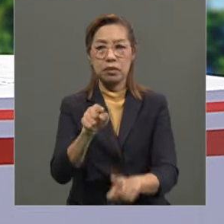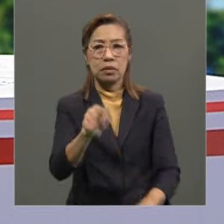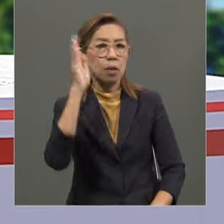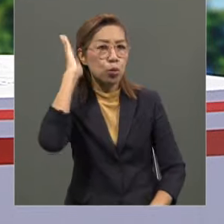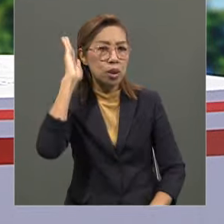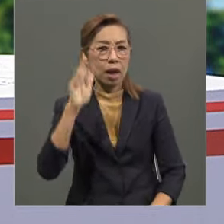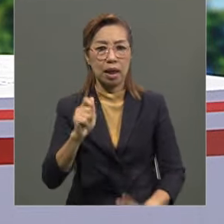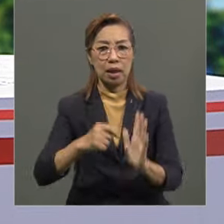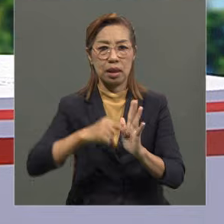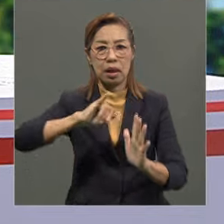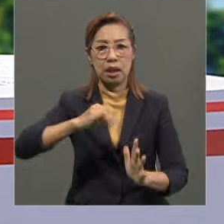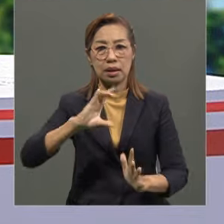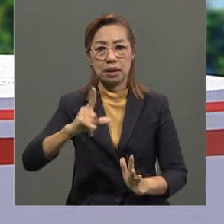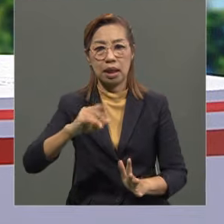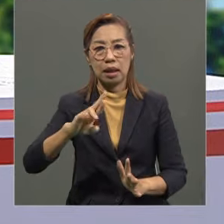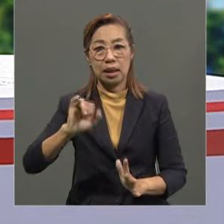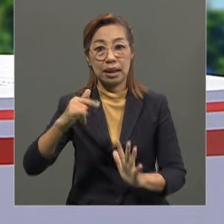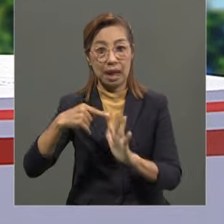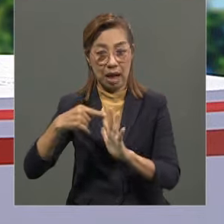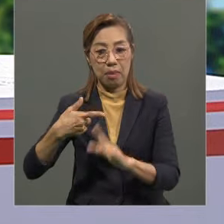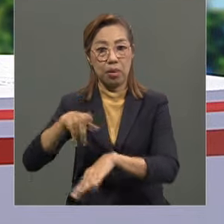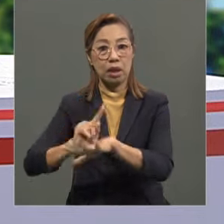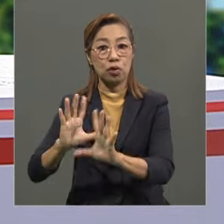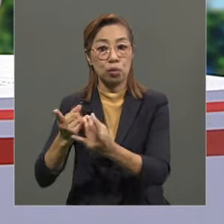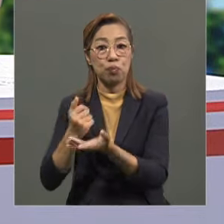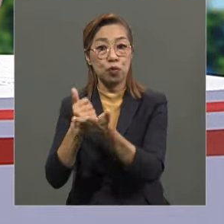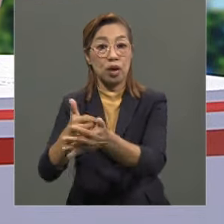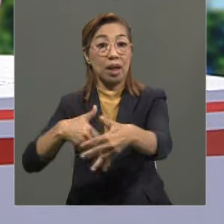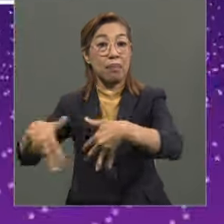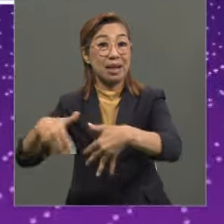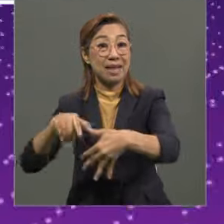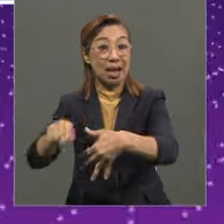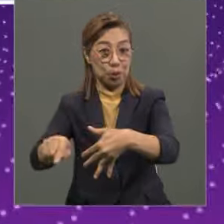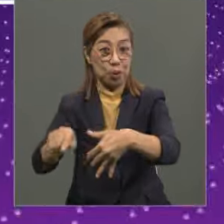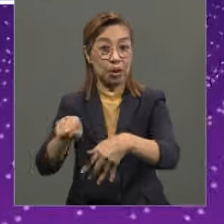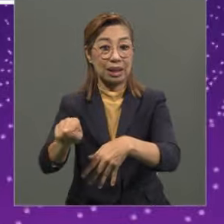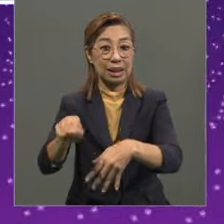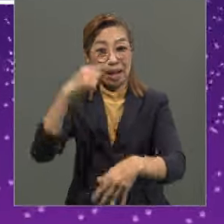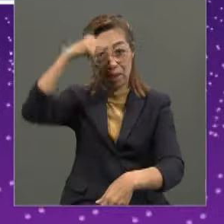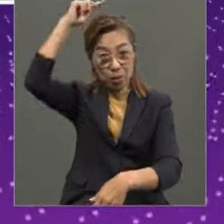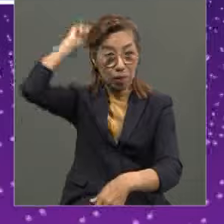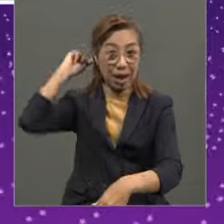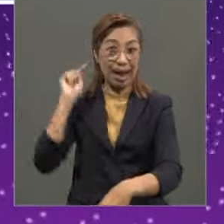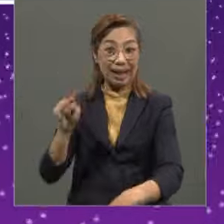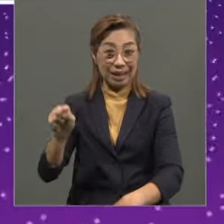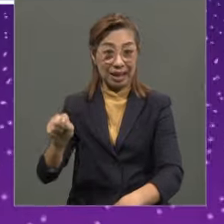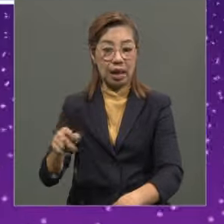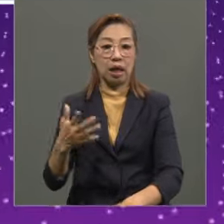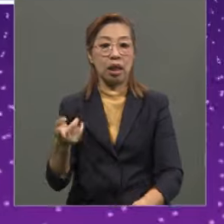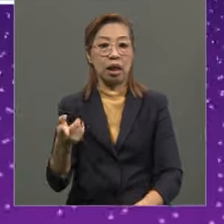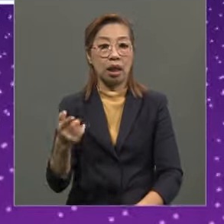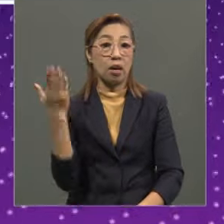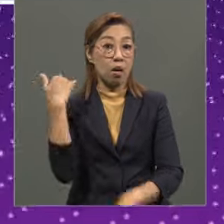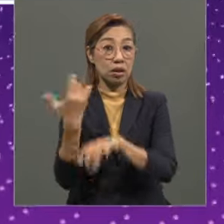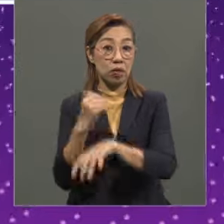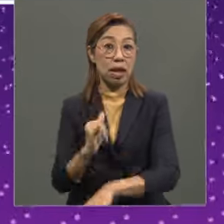เรืองรัตนพงษ์เนี่ยประธานชมรมช่วยเหลือเหยื่ออาชญากรรมไปออกรายการดัง ค ือก็คุยเรื่องของ The Icon Group น่ะจนเส